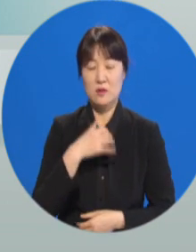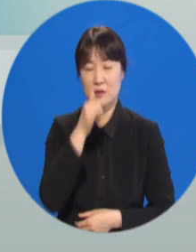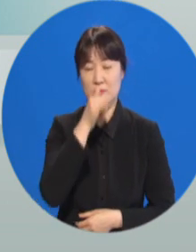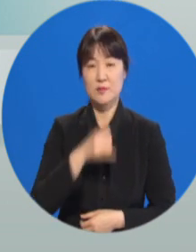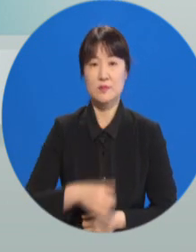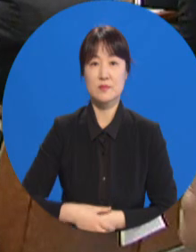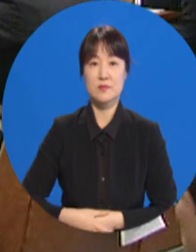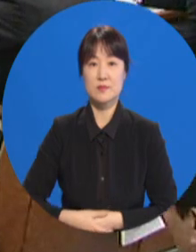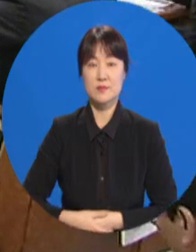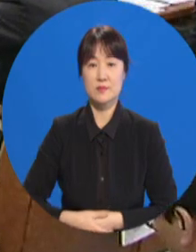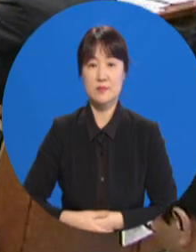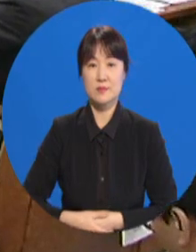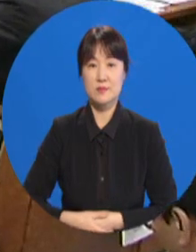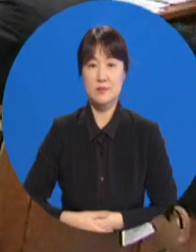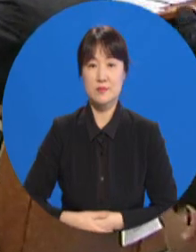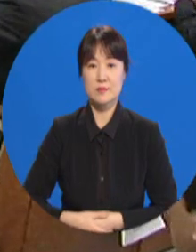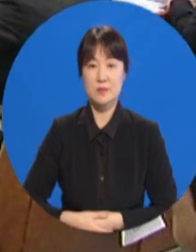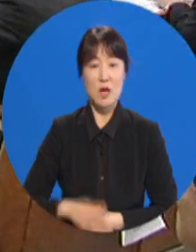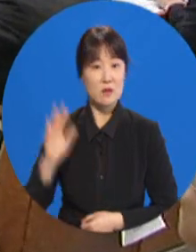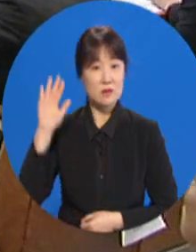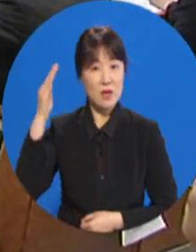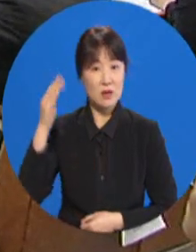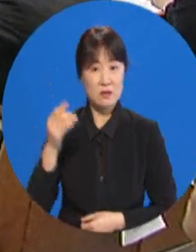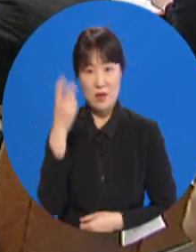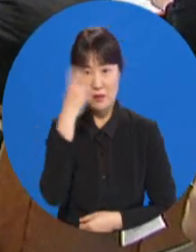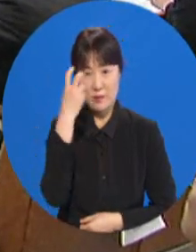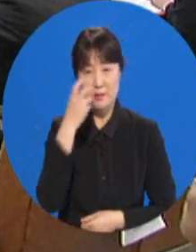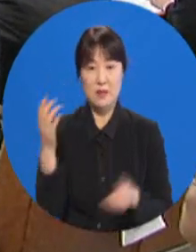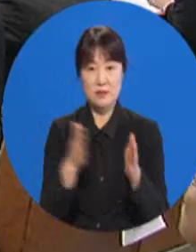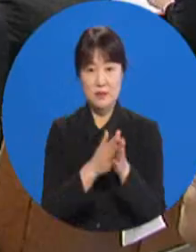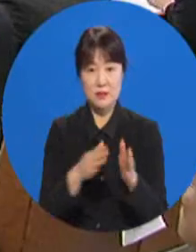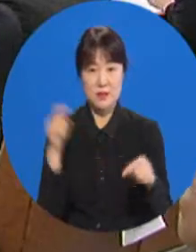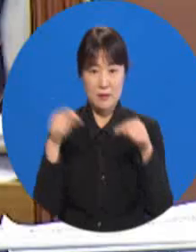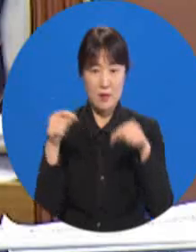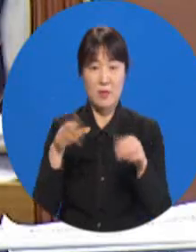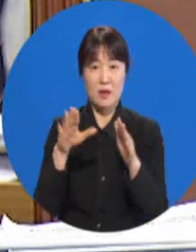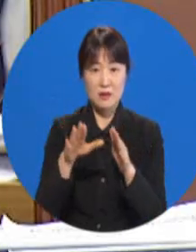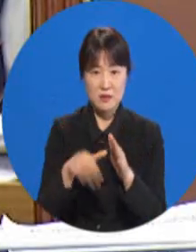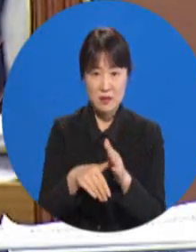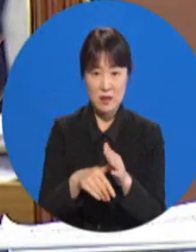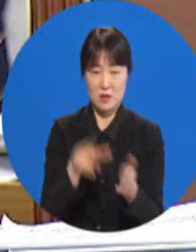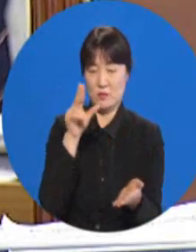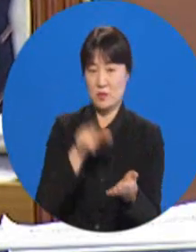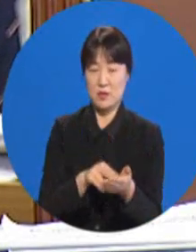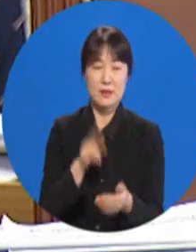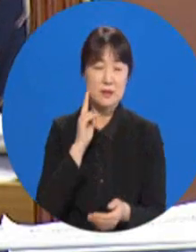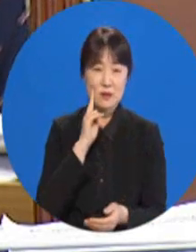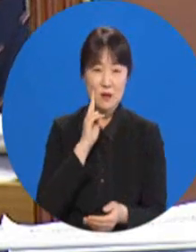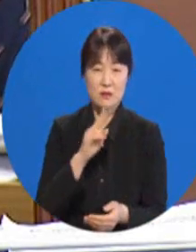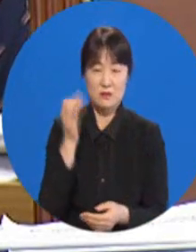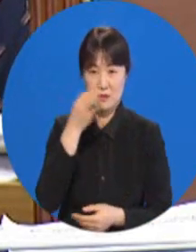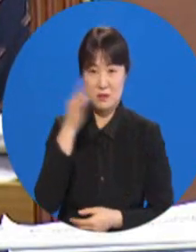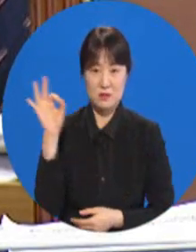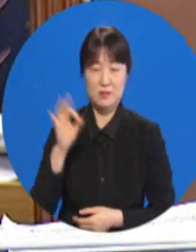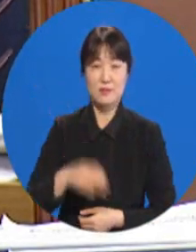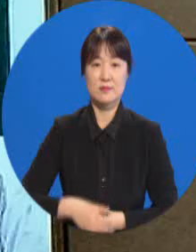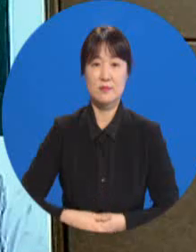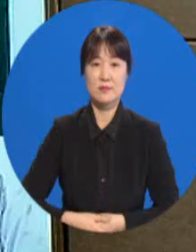때문입니다. 이 사진 보고 뭐 최근 실시된 해수부 장관 인사청문회에서도 이 문제는 심각하게